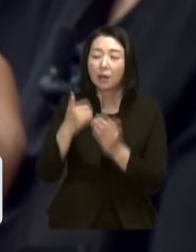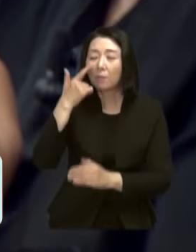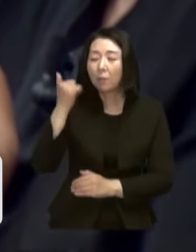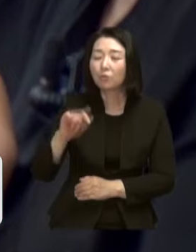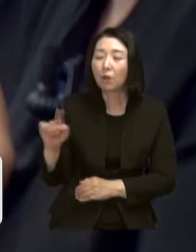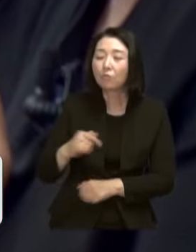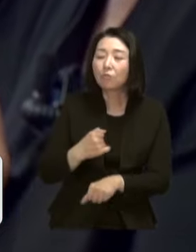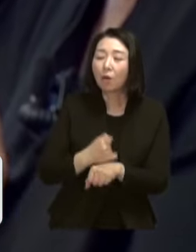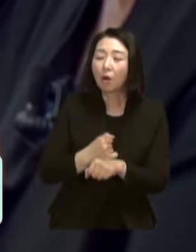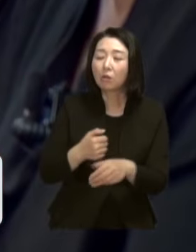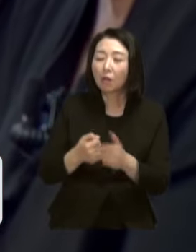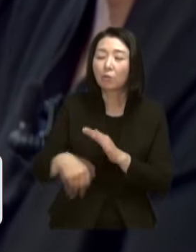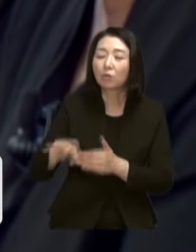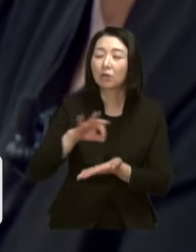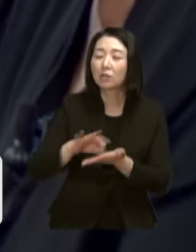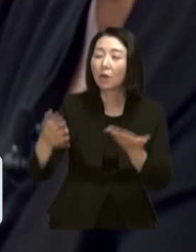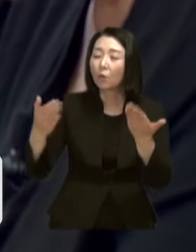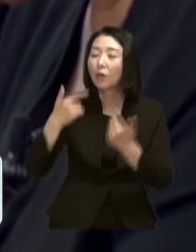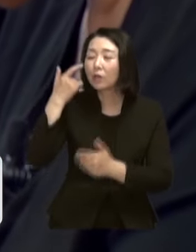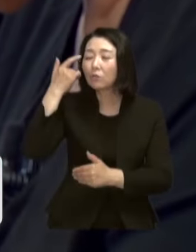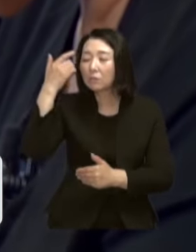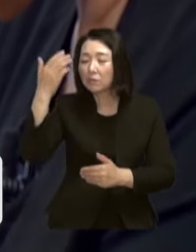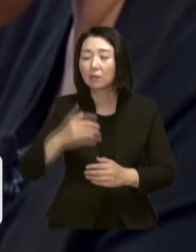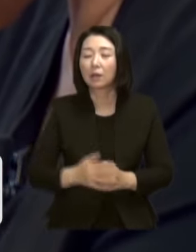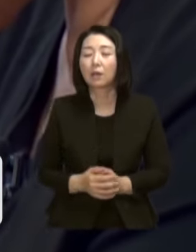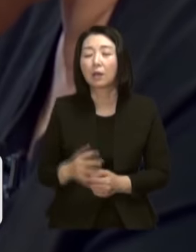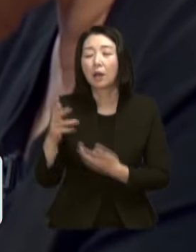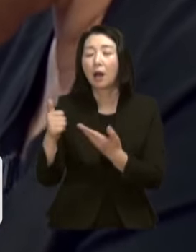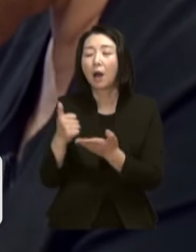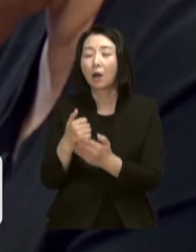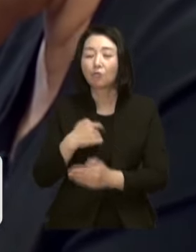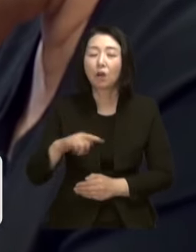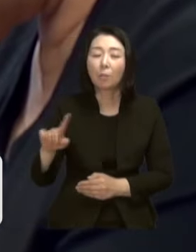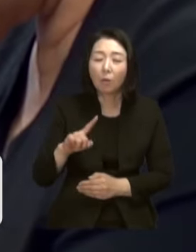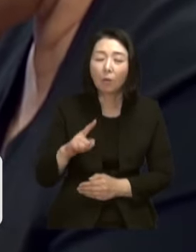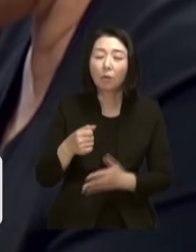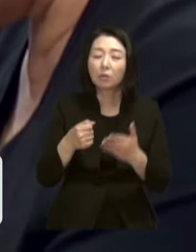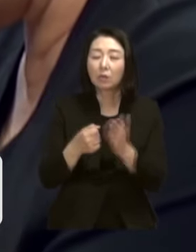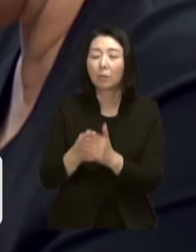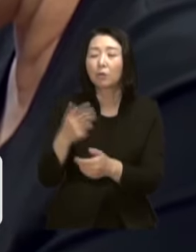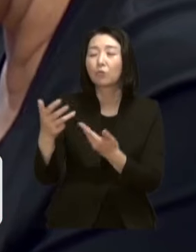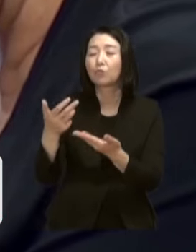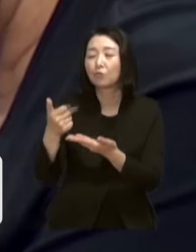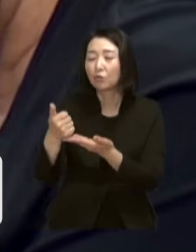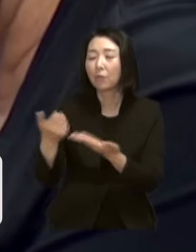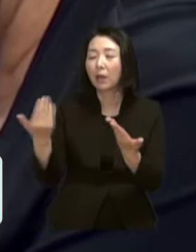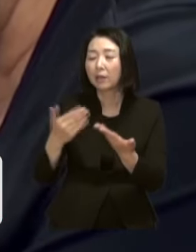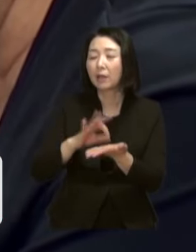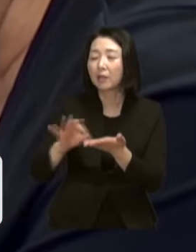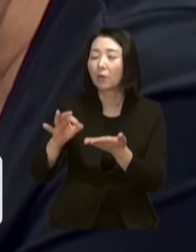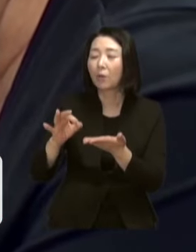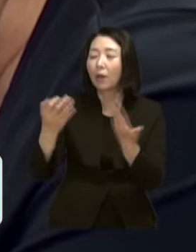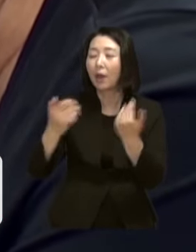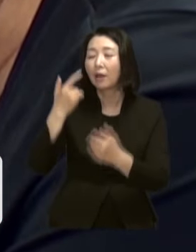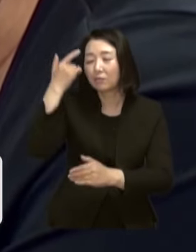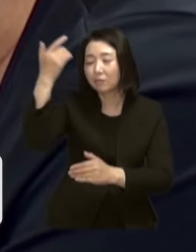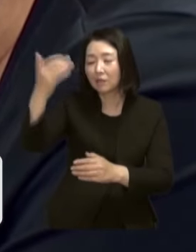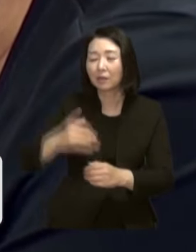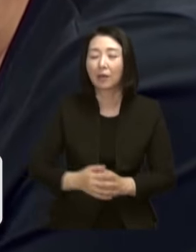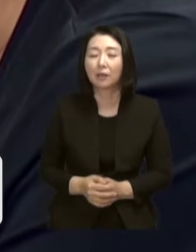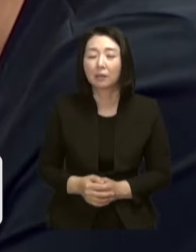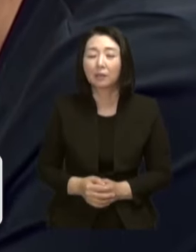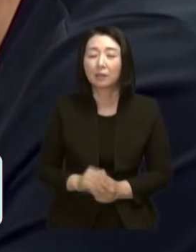사용해 주시고 정말 하나님이 우리가 무엇이 구한데 주님의 일에 이렇게 사용하시는지, 아버지 하나님, 우리가 그